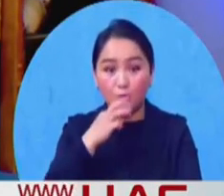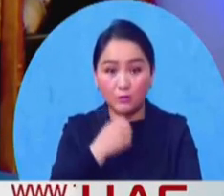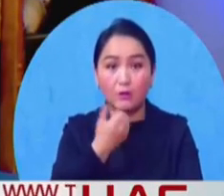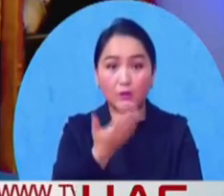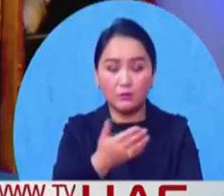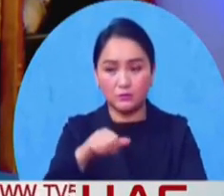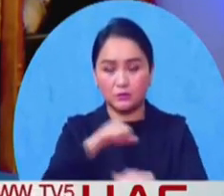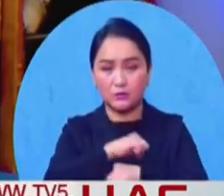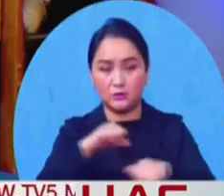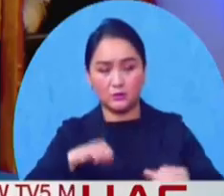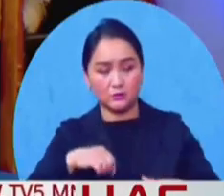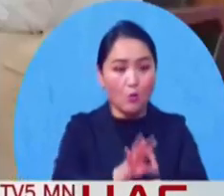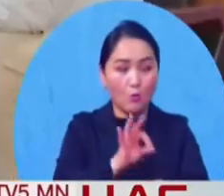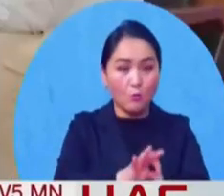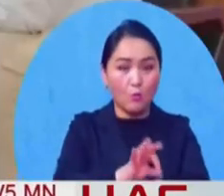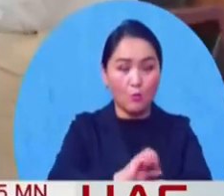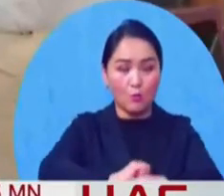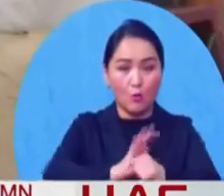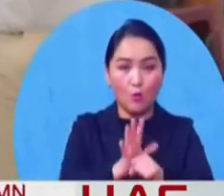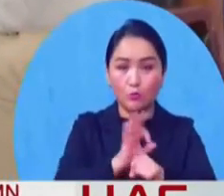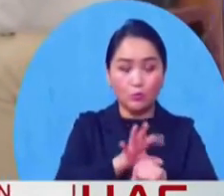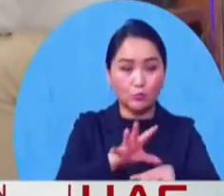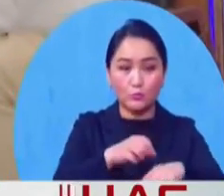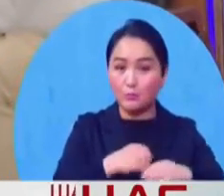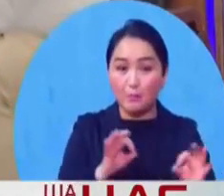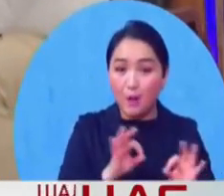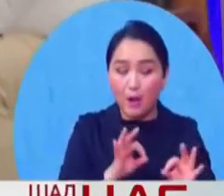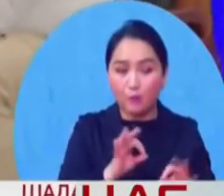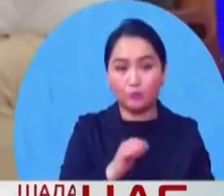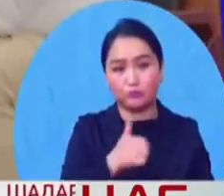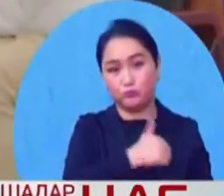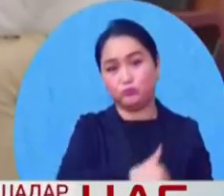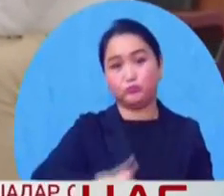журмыг боловсролын яамнаас баталсан. Тиймээс цахимаар хичээлсэн үеийн